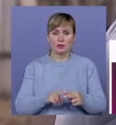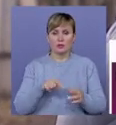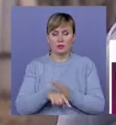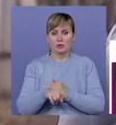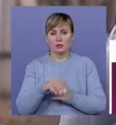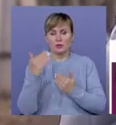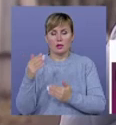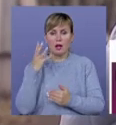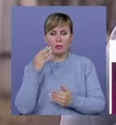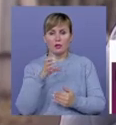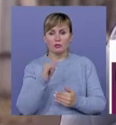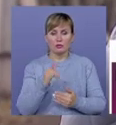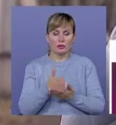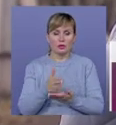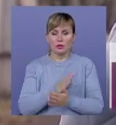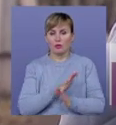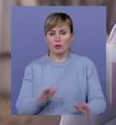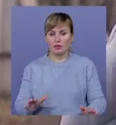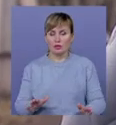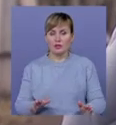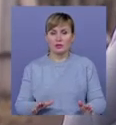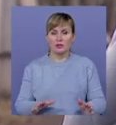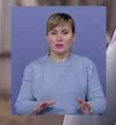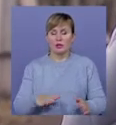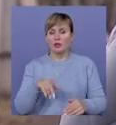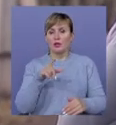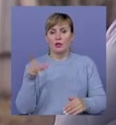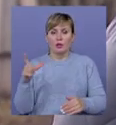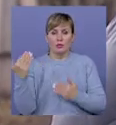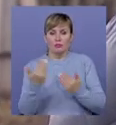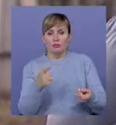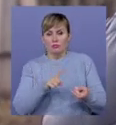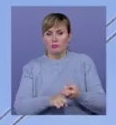балансе Алматсу не находятся. Абонентами не являются.